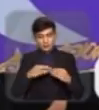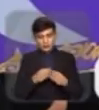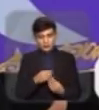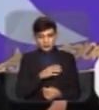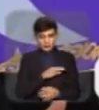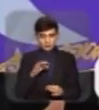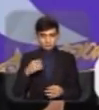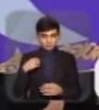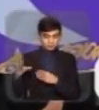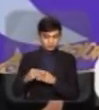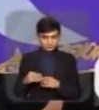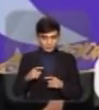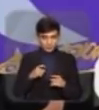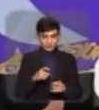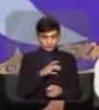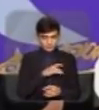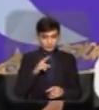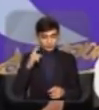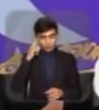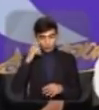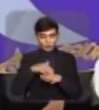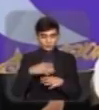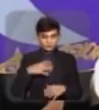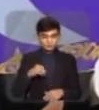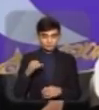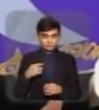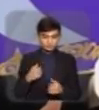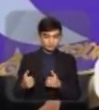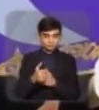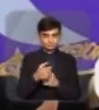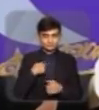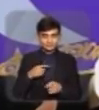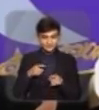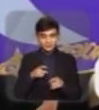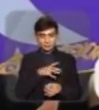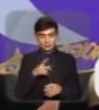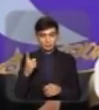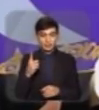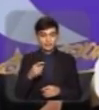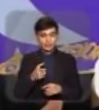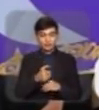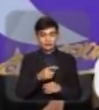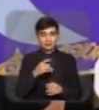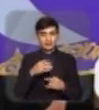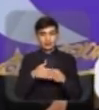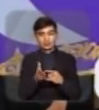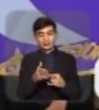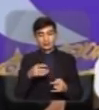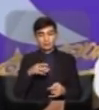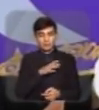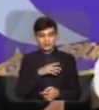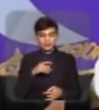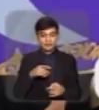ним вместе. Он оказался впереди меня немного. После чего была дверь открыта, и